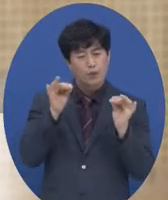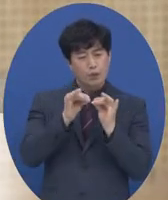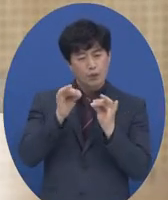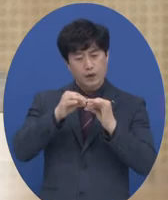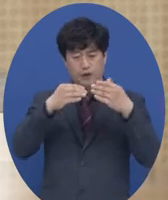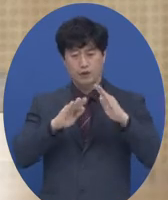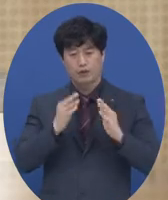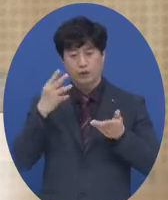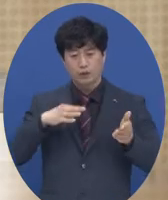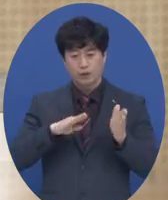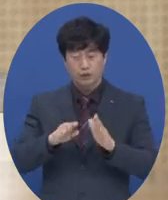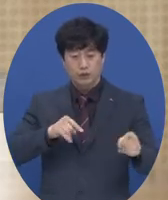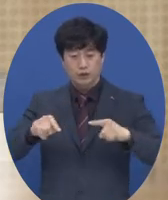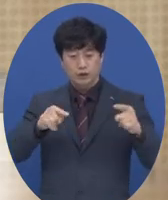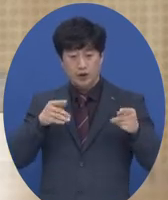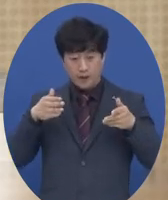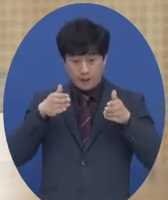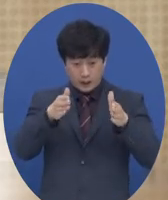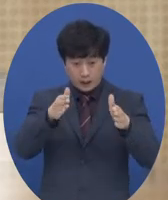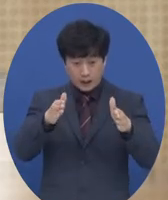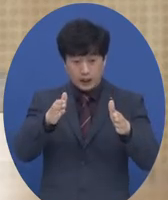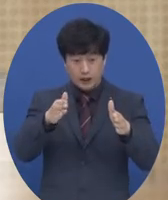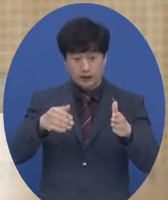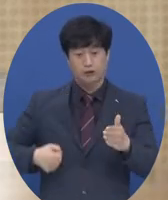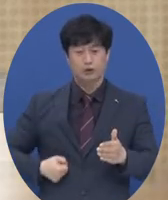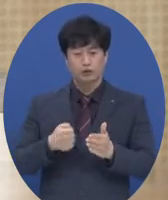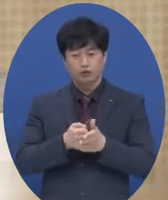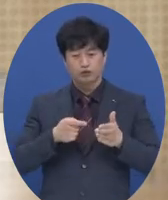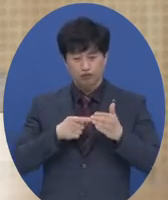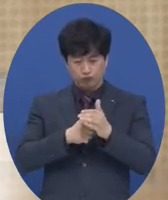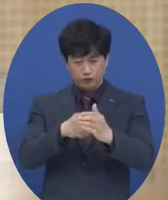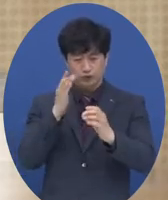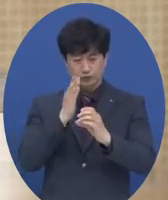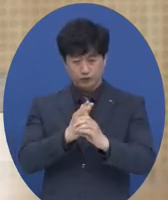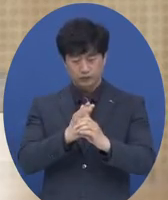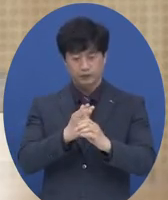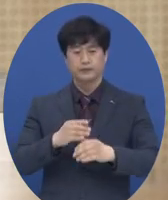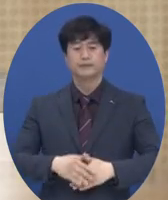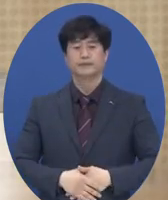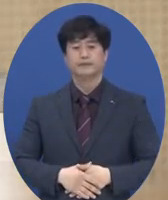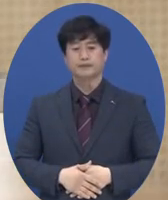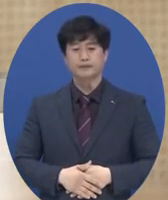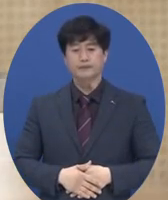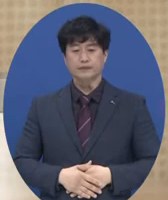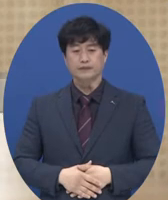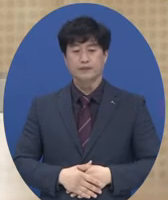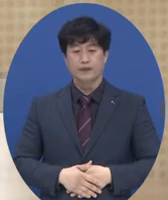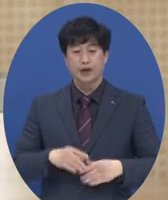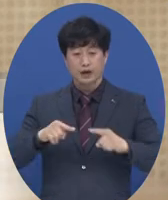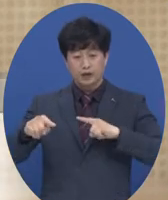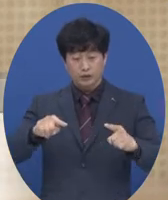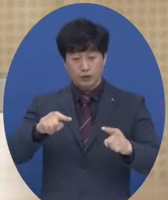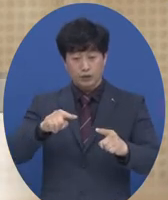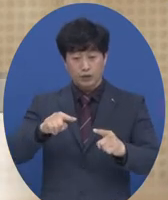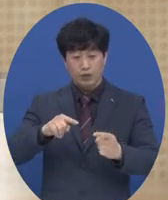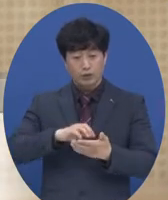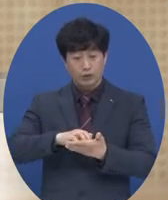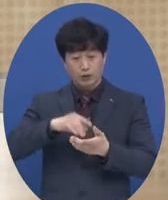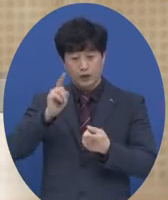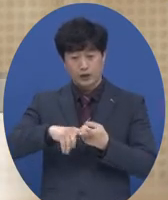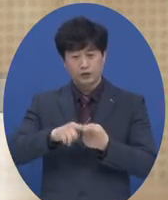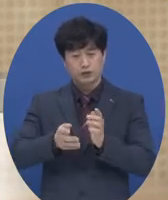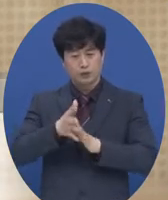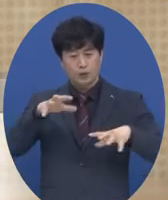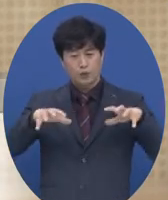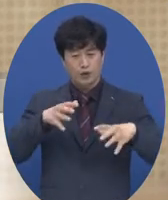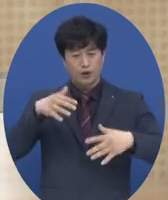내용이고, 경기도에서도 정책 방향을 이렇게 정해서 추진하고 있습니다. 행정수에 맞게